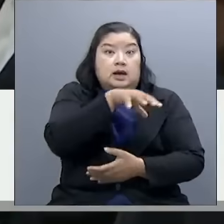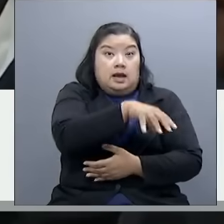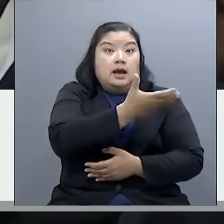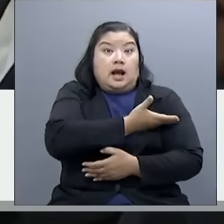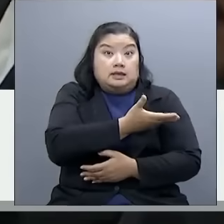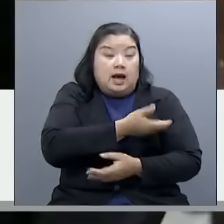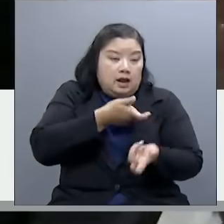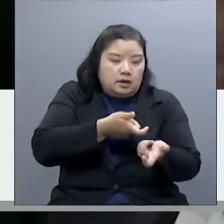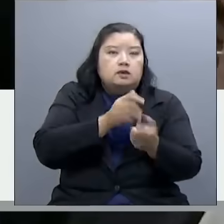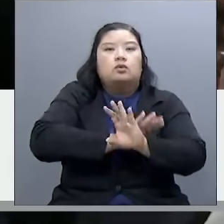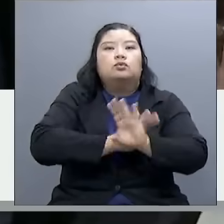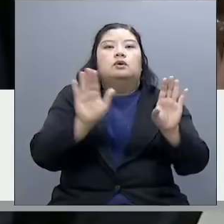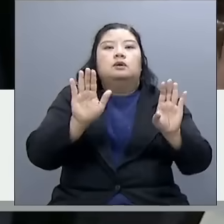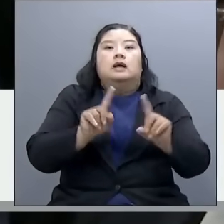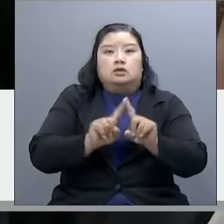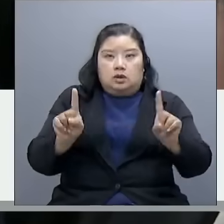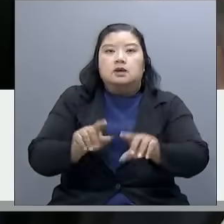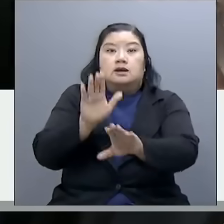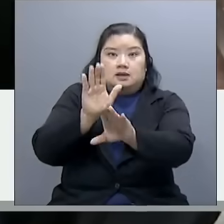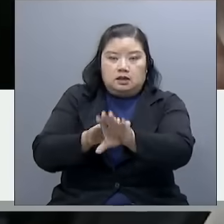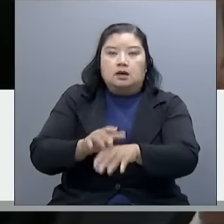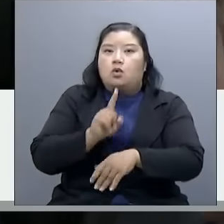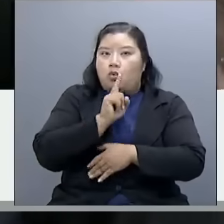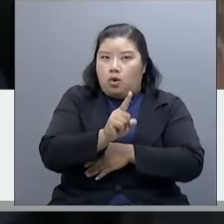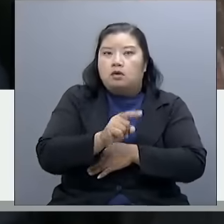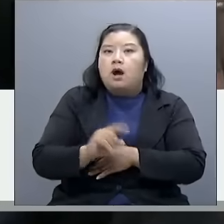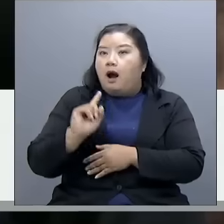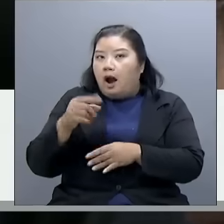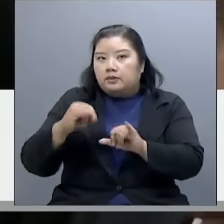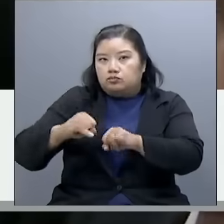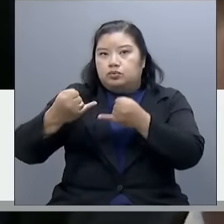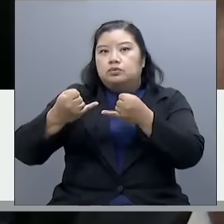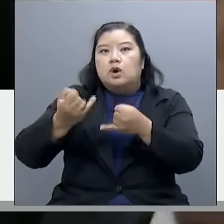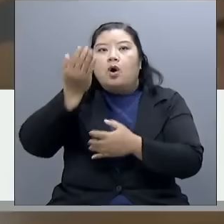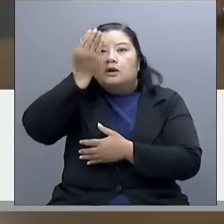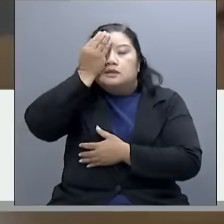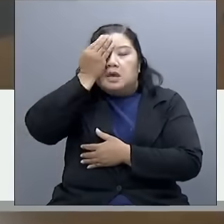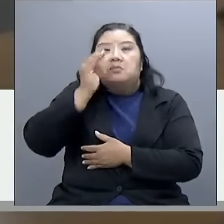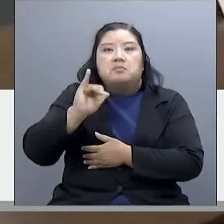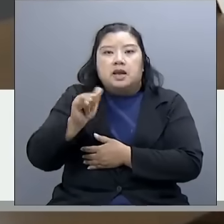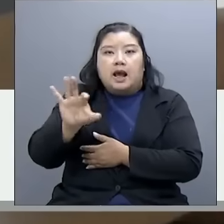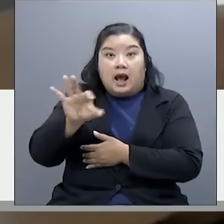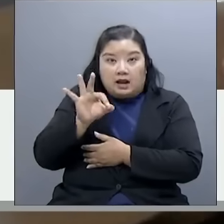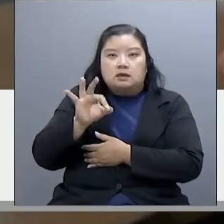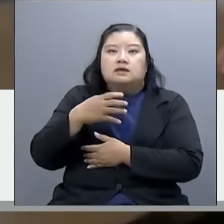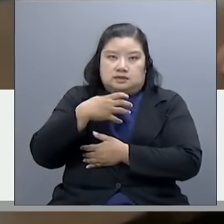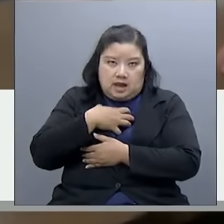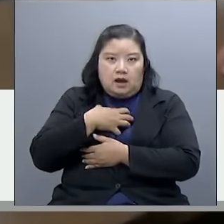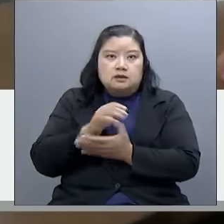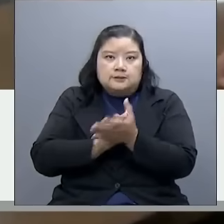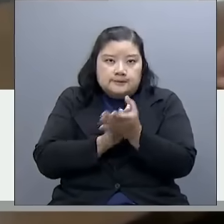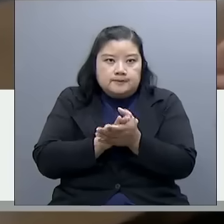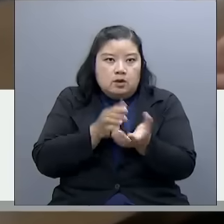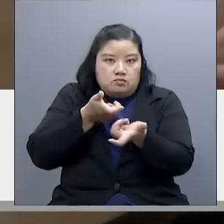ค่ะและล่าสุดออกมาเตือนแกมขู่นะคะว่ากลุ่มต่อต้านอิสราเอลอาจเลือกใช้การชิงโจมตีก่อนเพื่อจัด